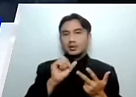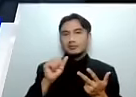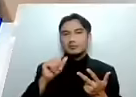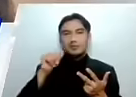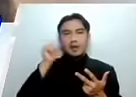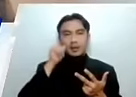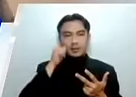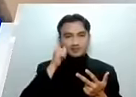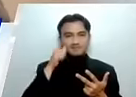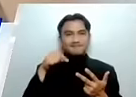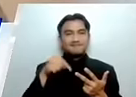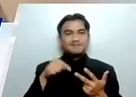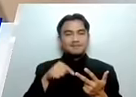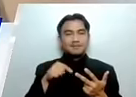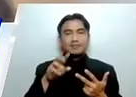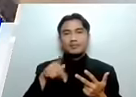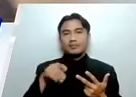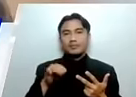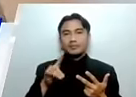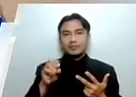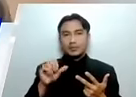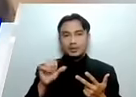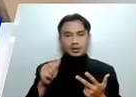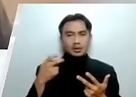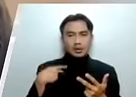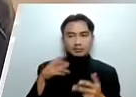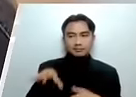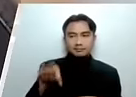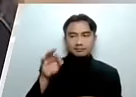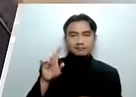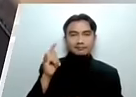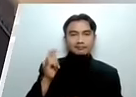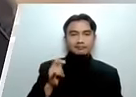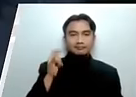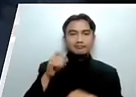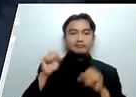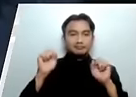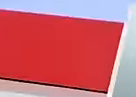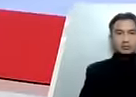sa Facebook at YouTube channel ng GMA Integrated News.